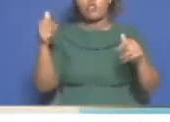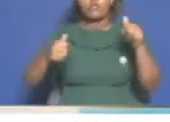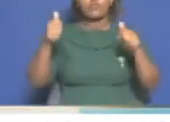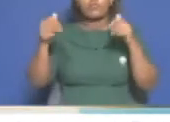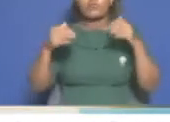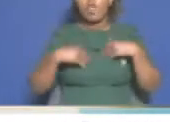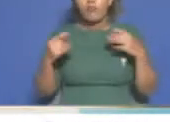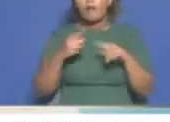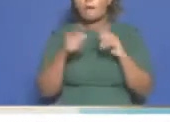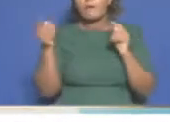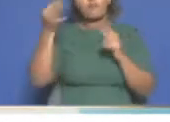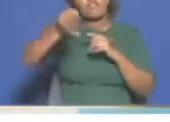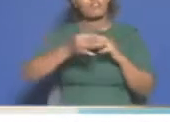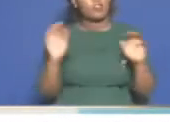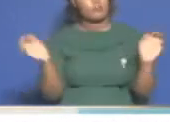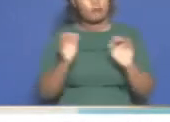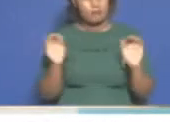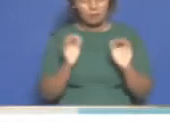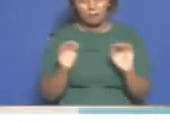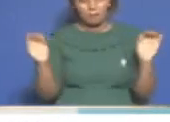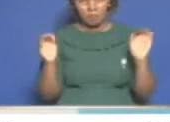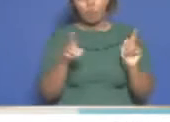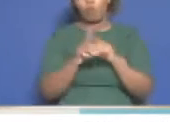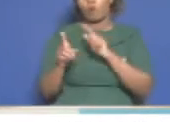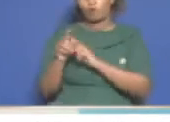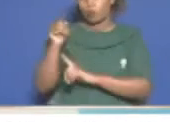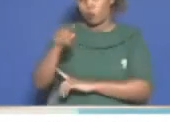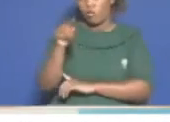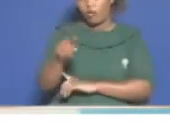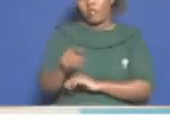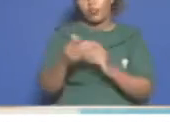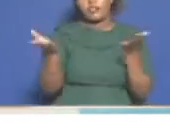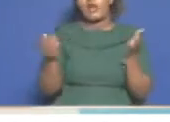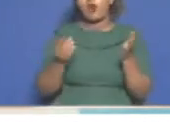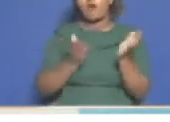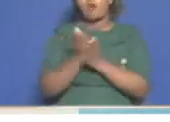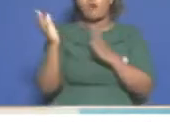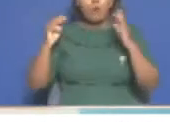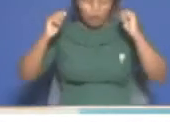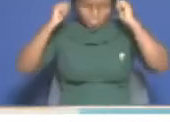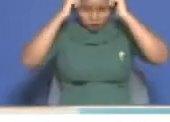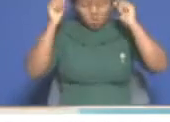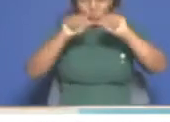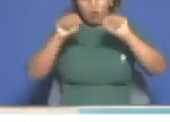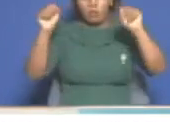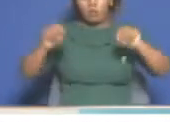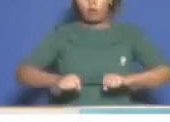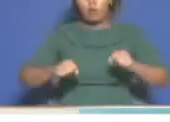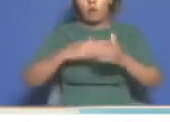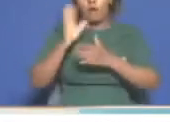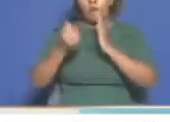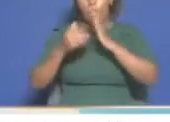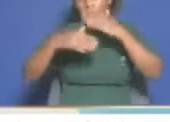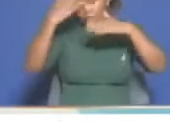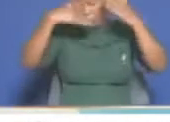ajili ya kesho. Na huo ni unaongelea kwa mfumo wa elimu ambao uko katika vyuo vyetu vikuu.